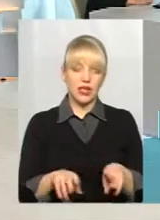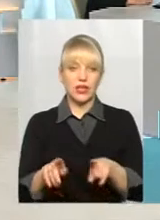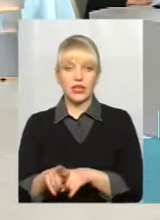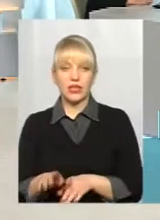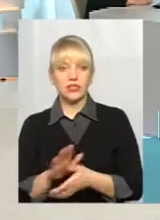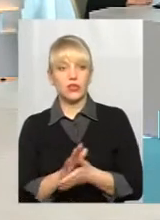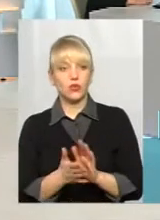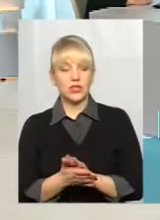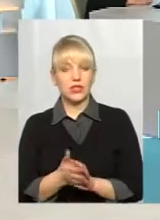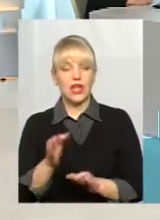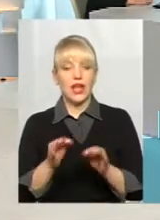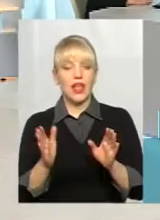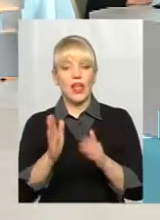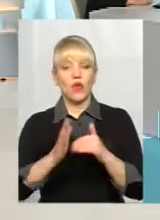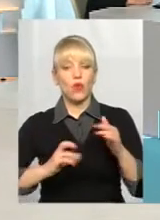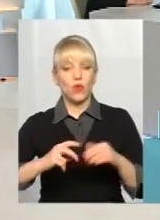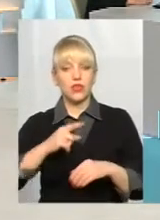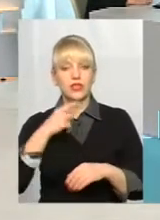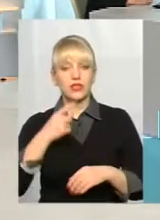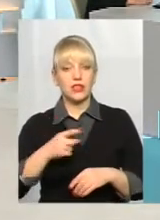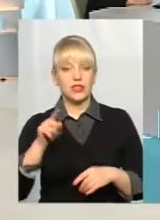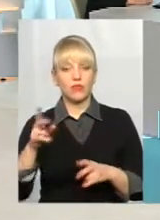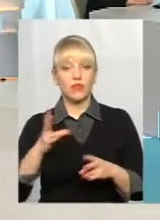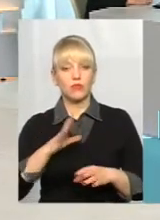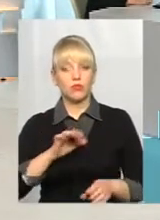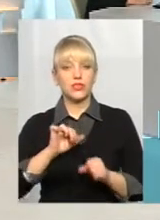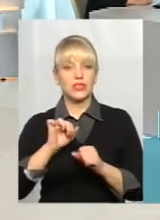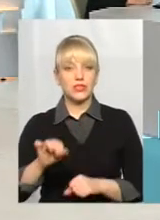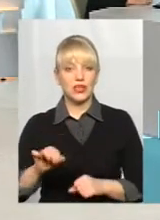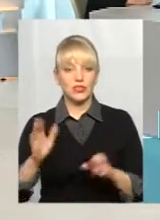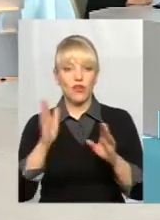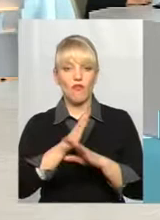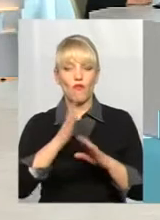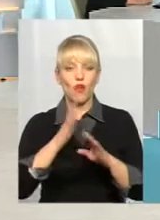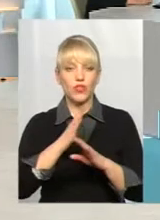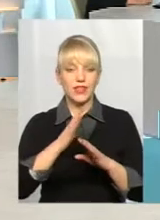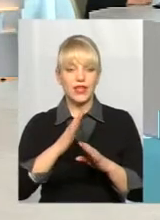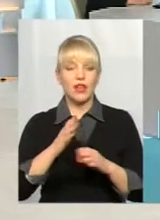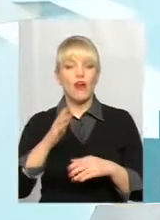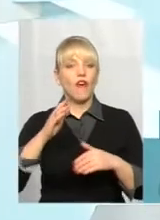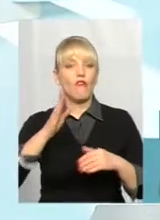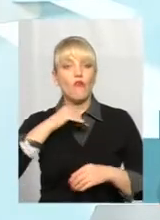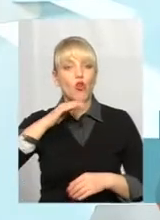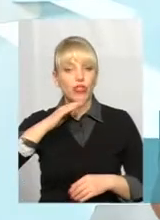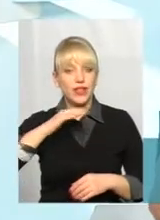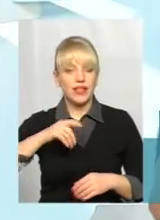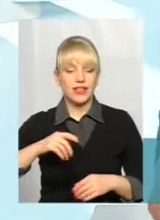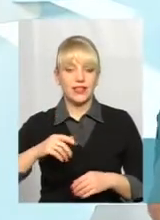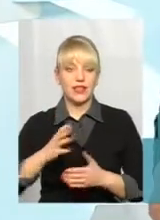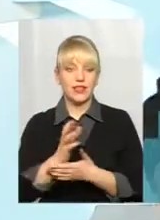ситуація. Екологи скажуть, там повинен бути захист водних ресурсів, далі шлях міграції